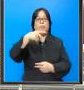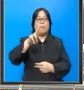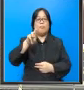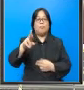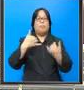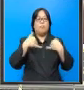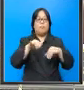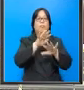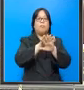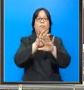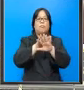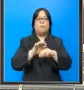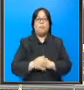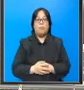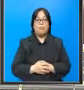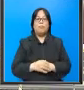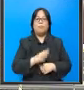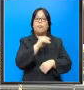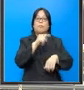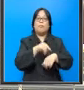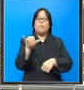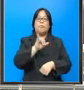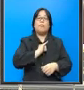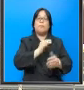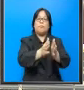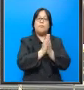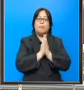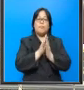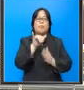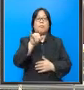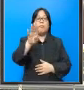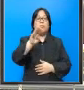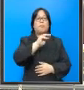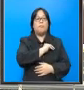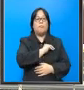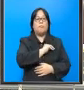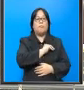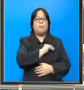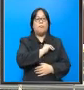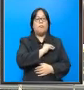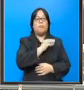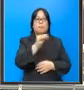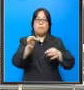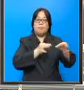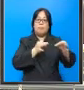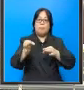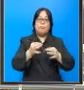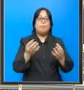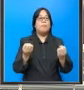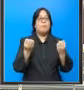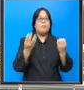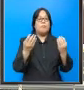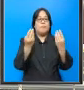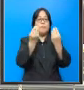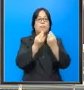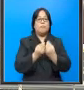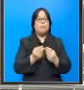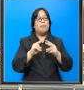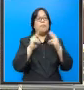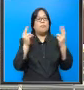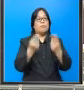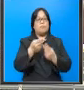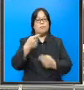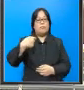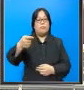tipe er masih banyak pada masa yang sama saya pohon yang Bapak di untuk adegan Berapakah jumlah